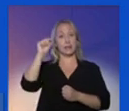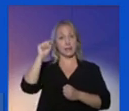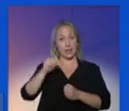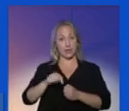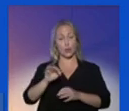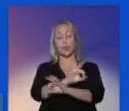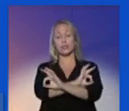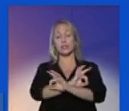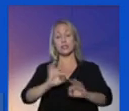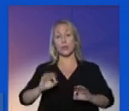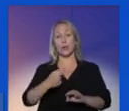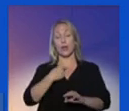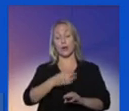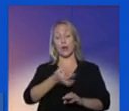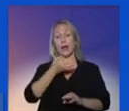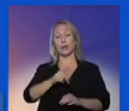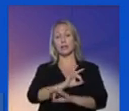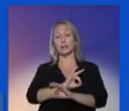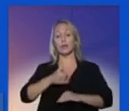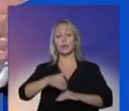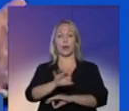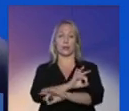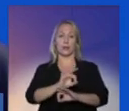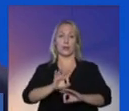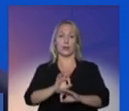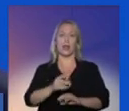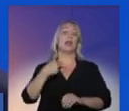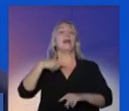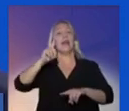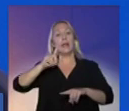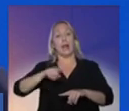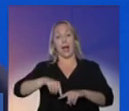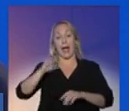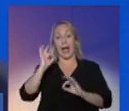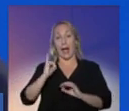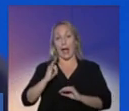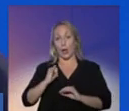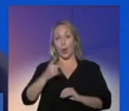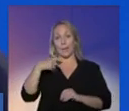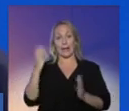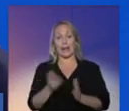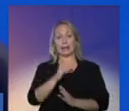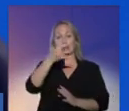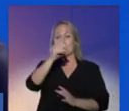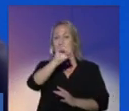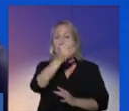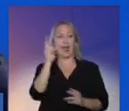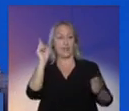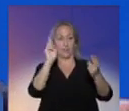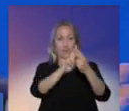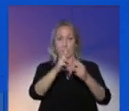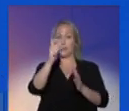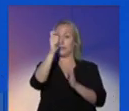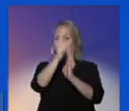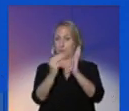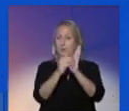έχετε καμία αμφιβολία ότι θα το κάνουμε. Δεν έχει προβλεφθεί ακόμα κάποια συνάντηση με τον κύριο Ζάεφ, αλλά προφανώς κάποια στιγμή